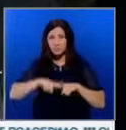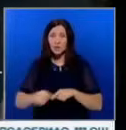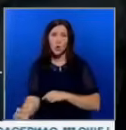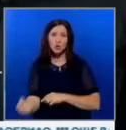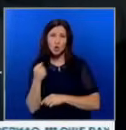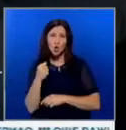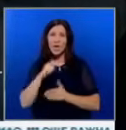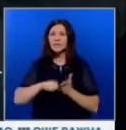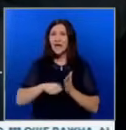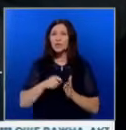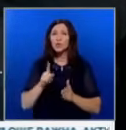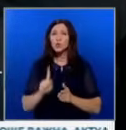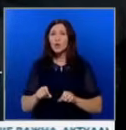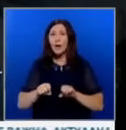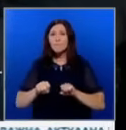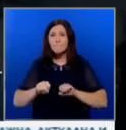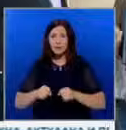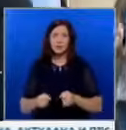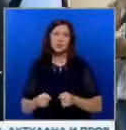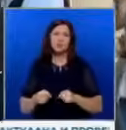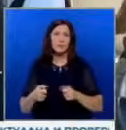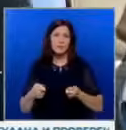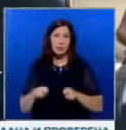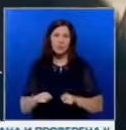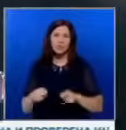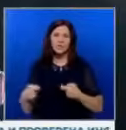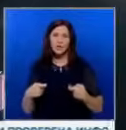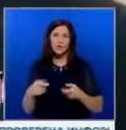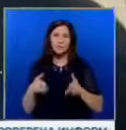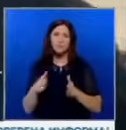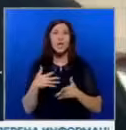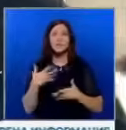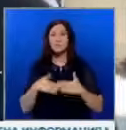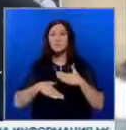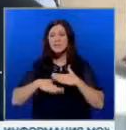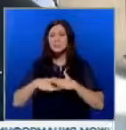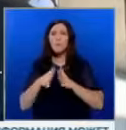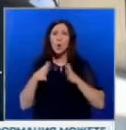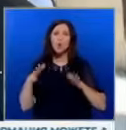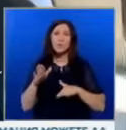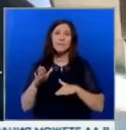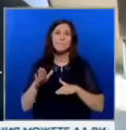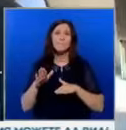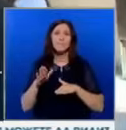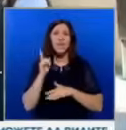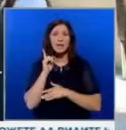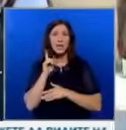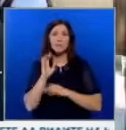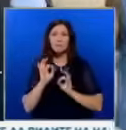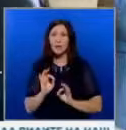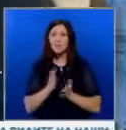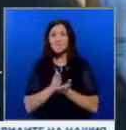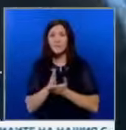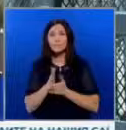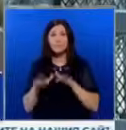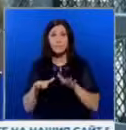санкции, които да сложат край на войната по пътищата. Искаме максимално по-големи наказания за такъв вид престъпление, защото става въпрос все пак за два